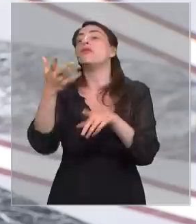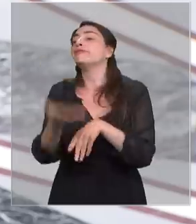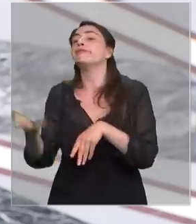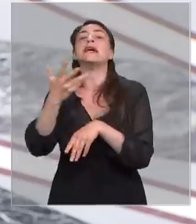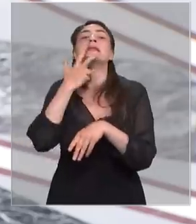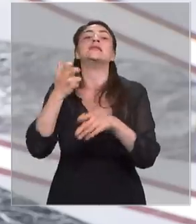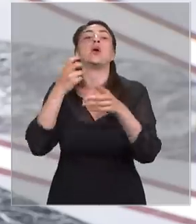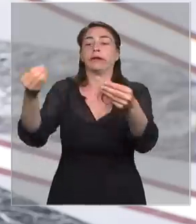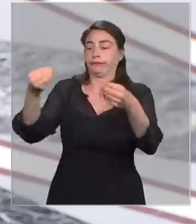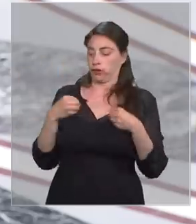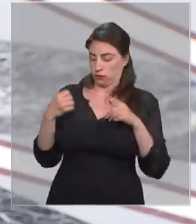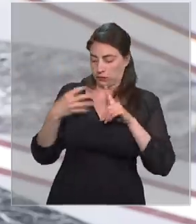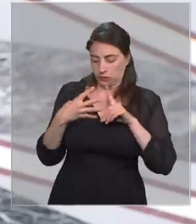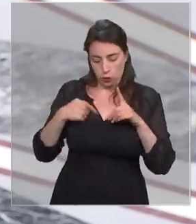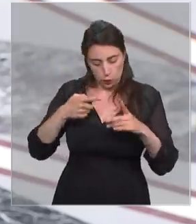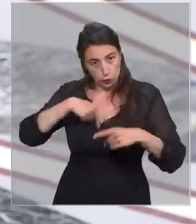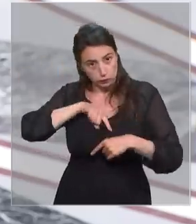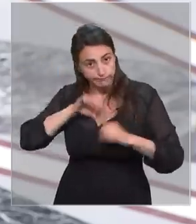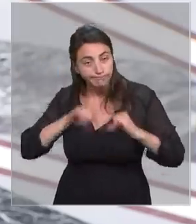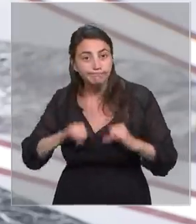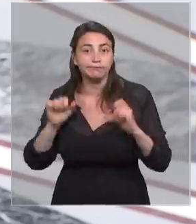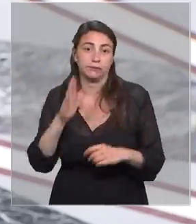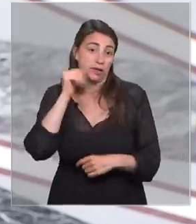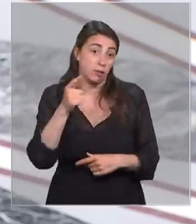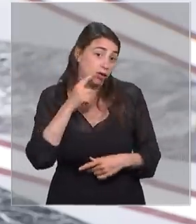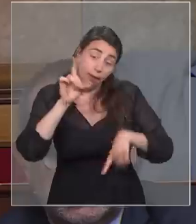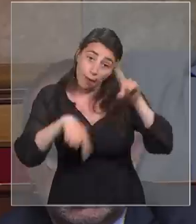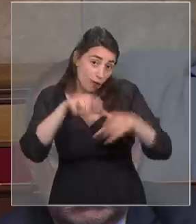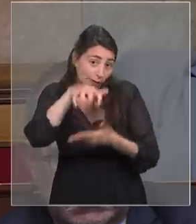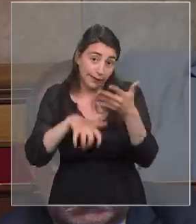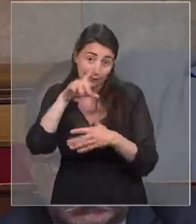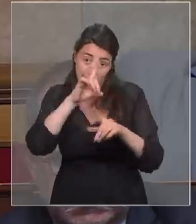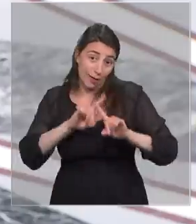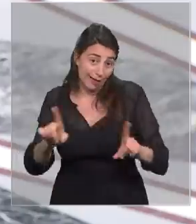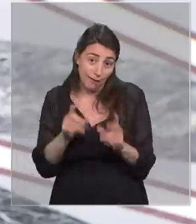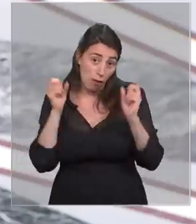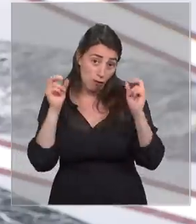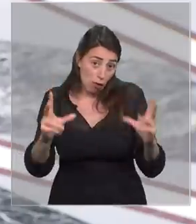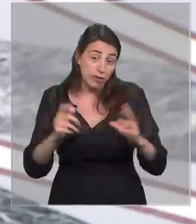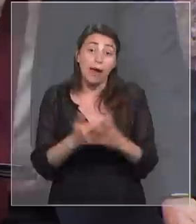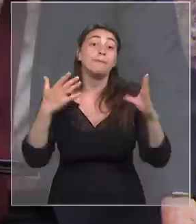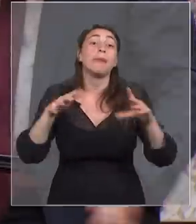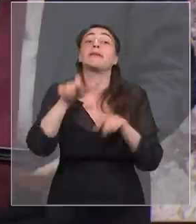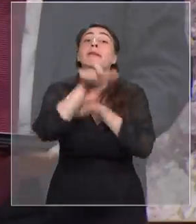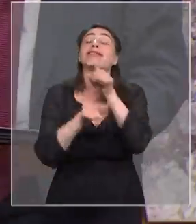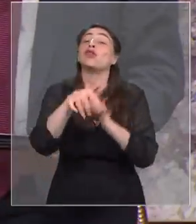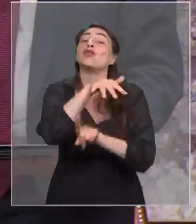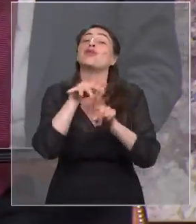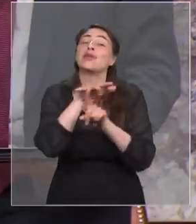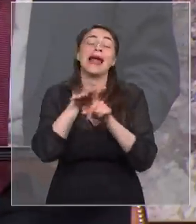de tomber d'accord, madame la députée, sur beaucoup de ces textes. C'est le cas dans les collectivités. Les socialistes y ont toujours participé. Merci, monsieur le